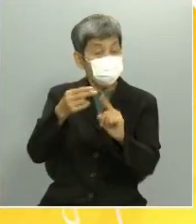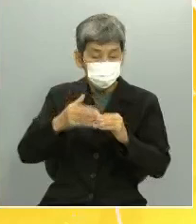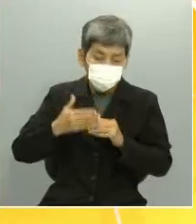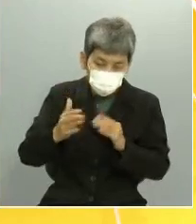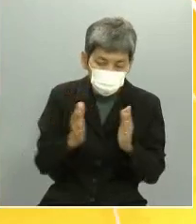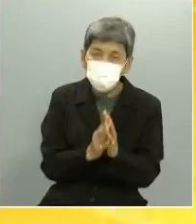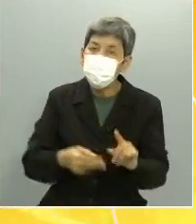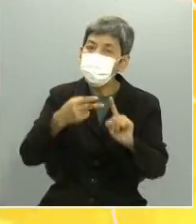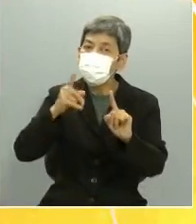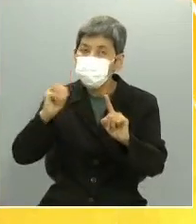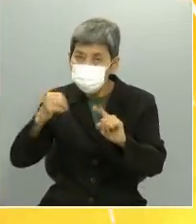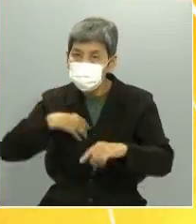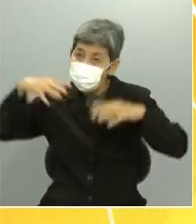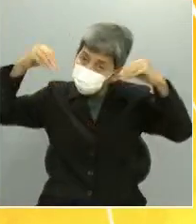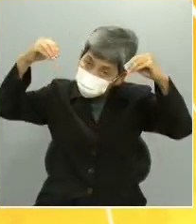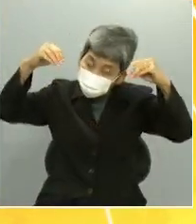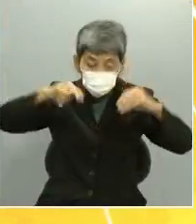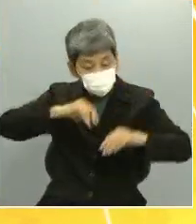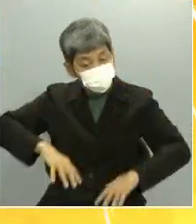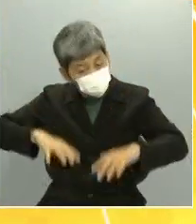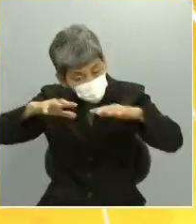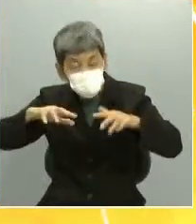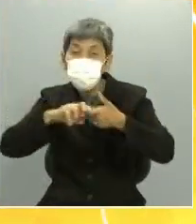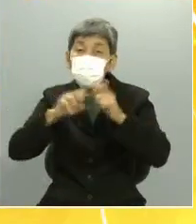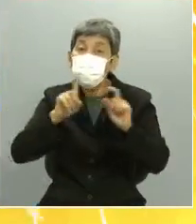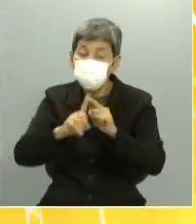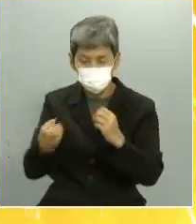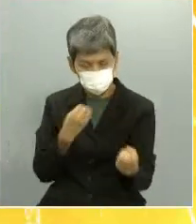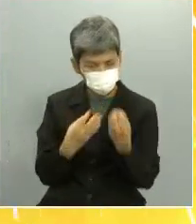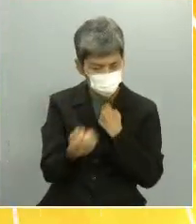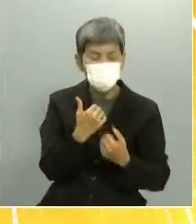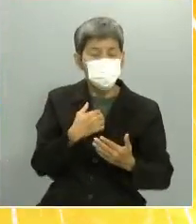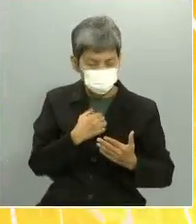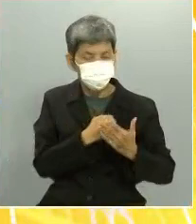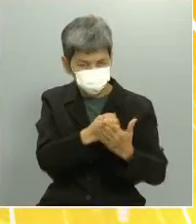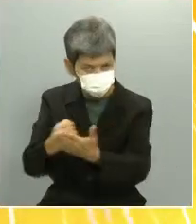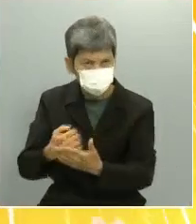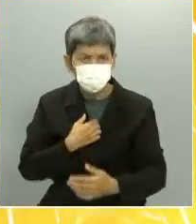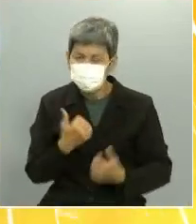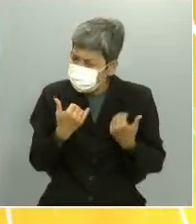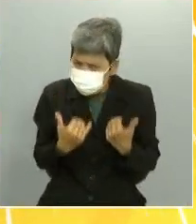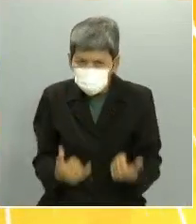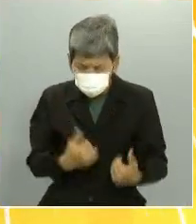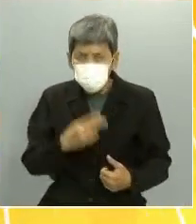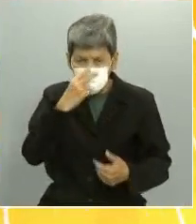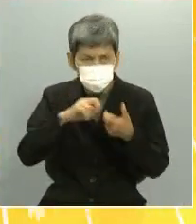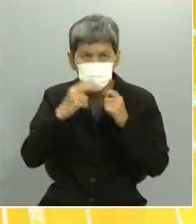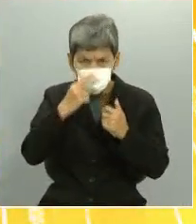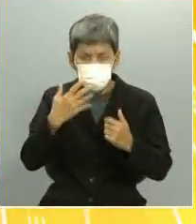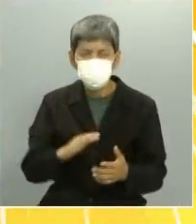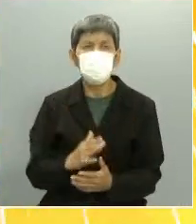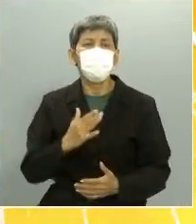จุดไฟดับจุดน้ำท่วมตรงไหนที่เป็นปัญหาเรื่องเล็กๆแต่เป็นเรื่องใหญ่ของพวกเรานะก็แค่วันนี้ก็จะเห็นปัญหาหมดเลยแ